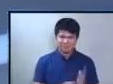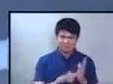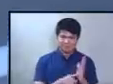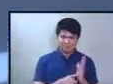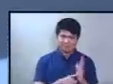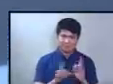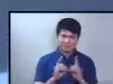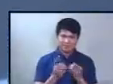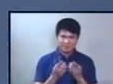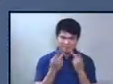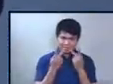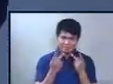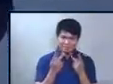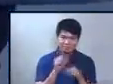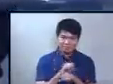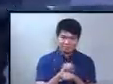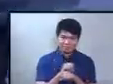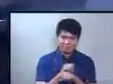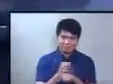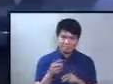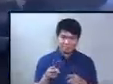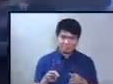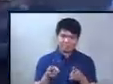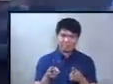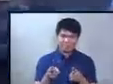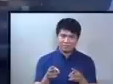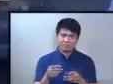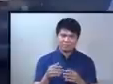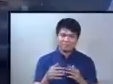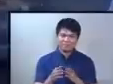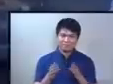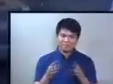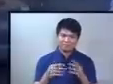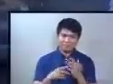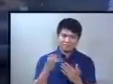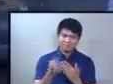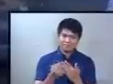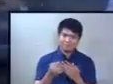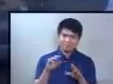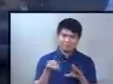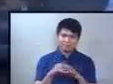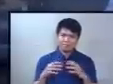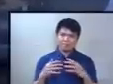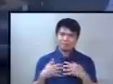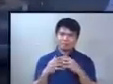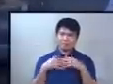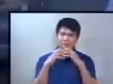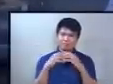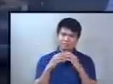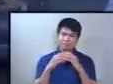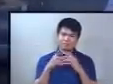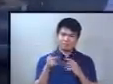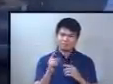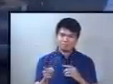Binigyang diin ng Department of Public Works and Highways na malalaking proyekto ang nasa ilalim ng build, build, build. Kaya